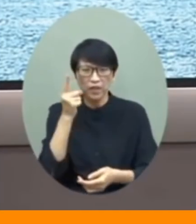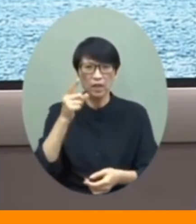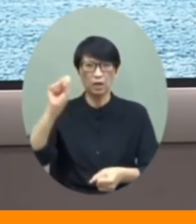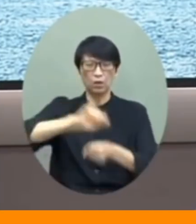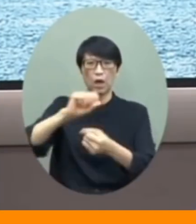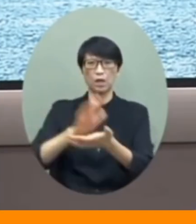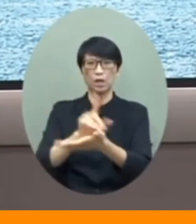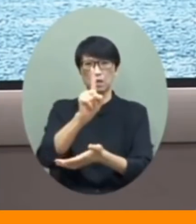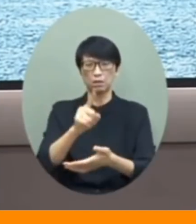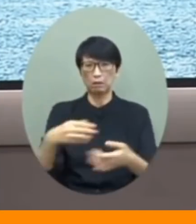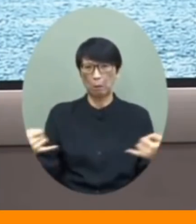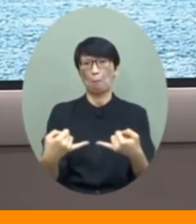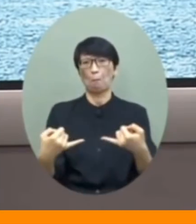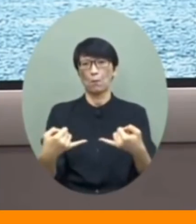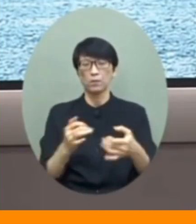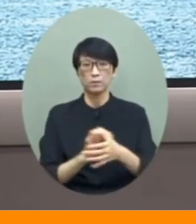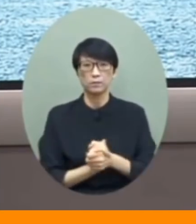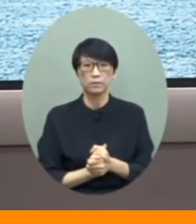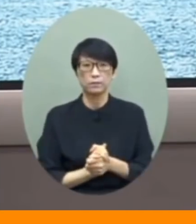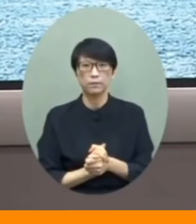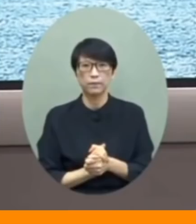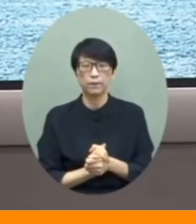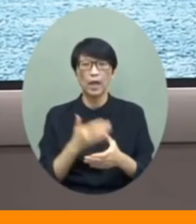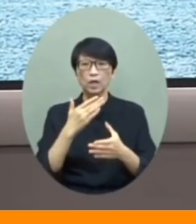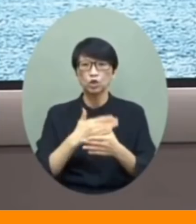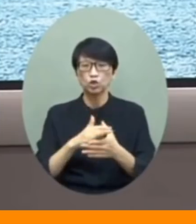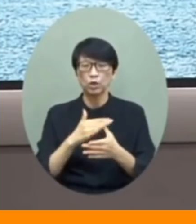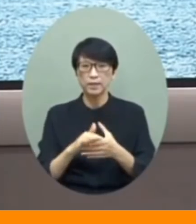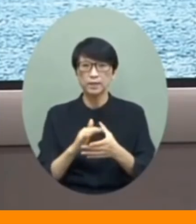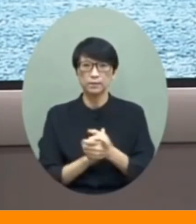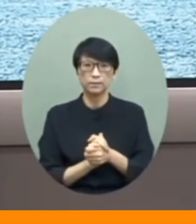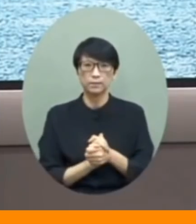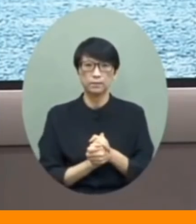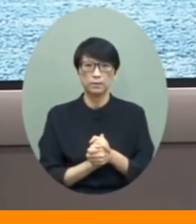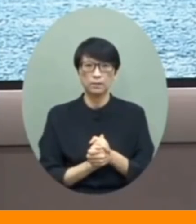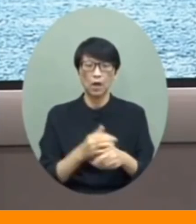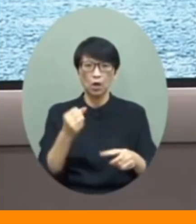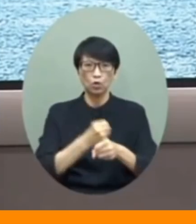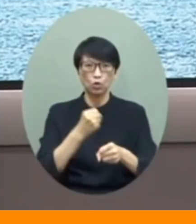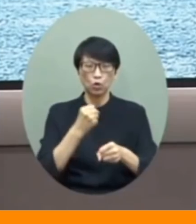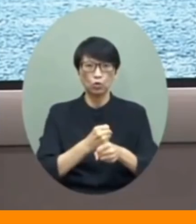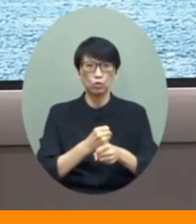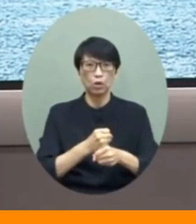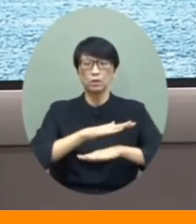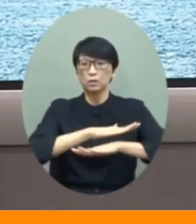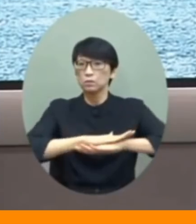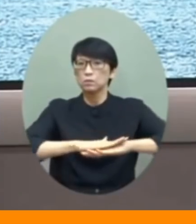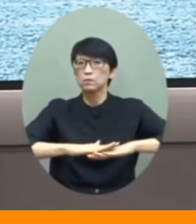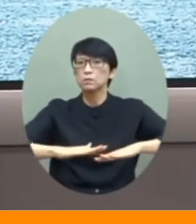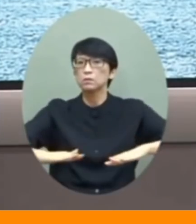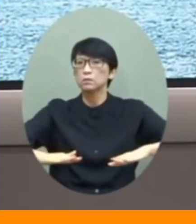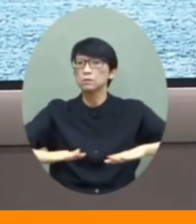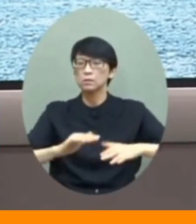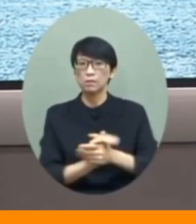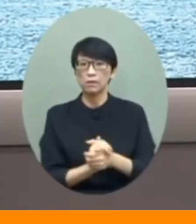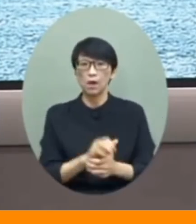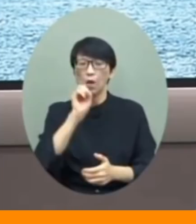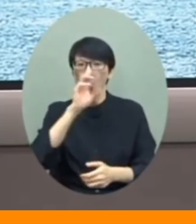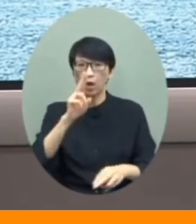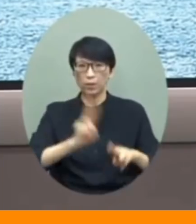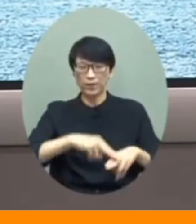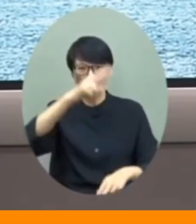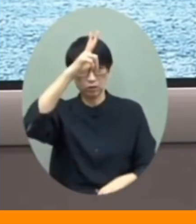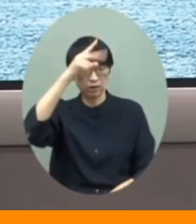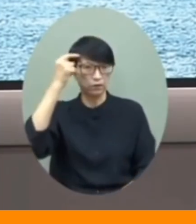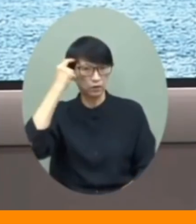咧？係有一啲嘅衝突啦。所以為咗令到我哋嘅工作係更加穩妥，我已經向中央人民政